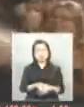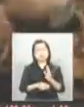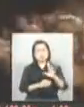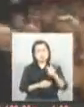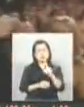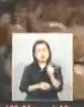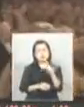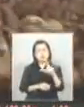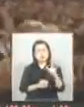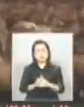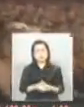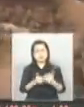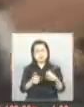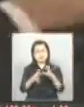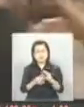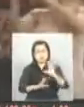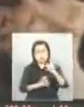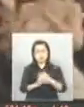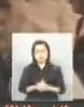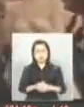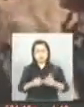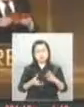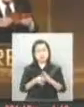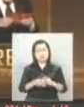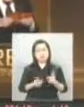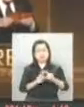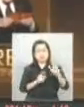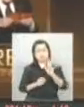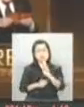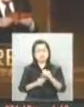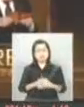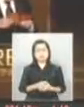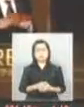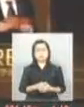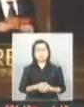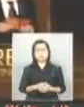อร์จากผลงานภาพยนตร์จองเงินเรื่องที่3ในชีวิตเท่านั้น